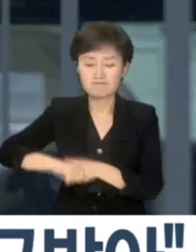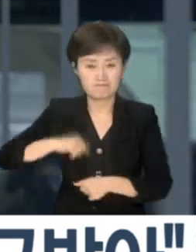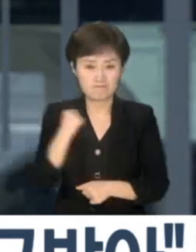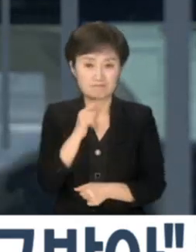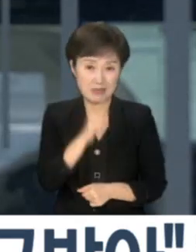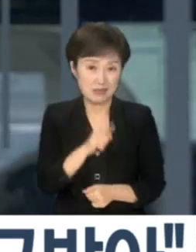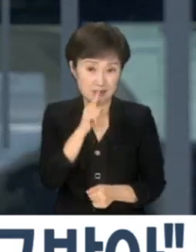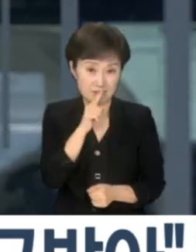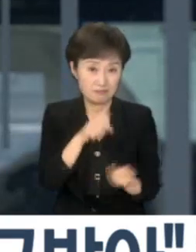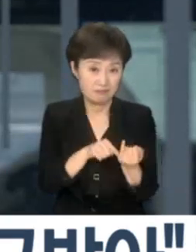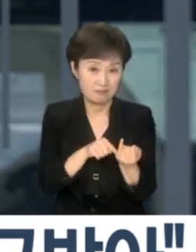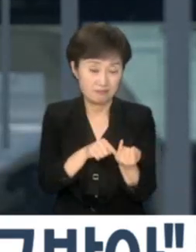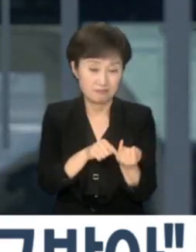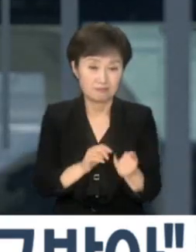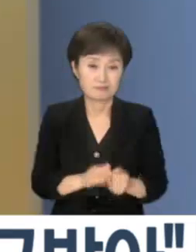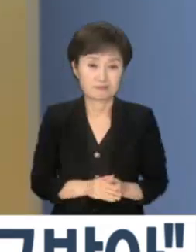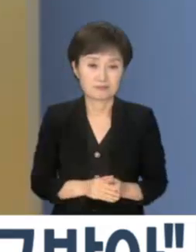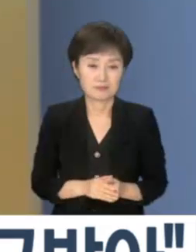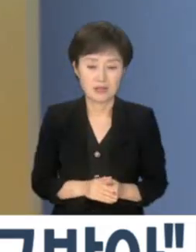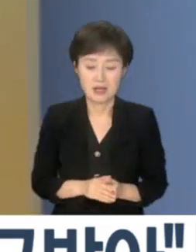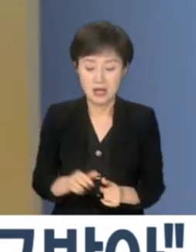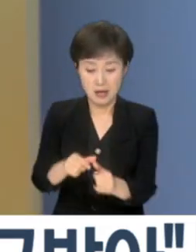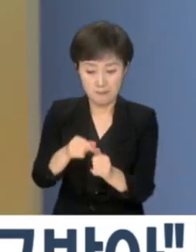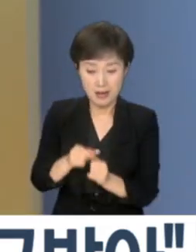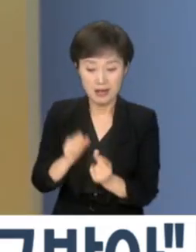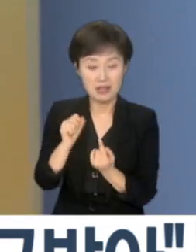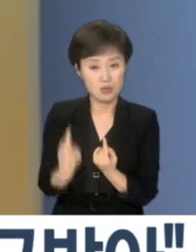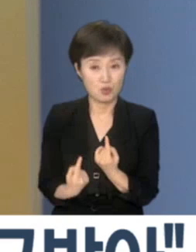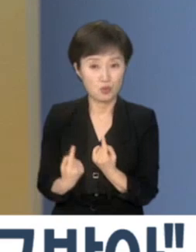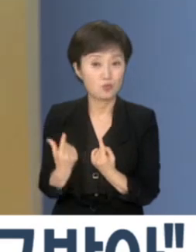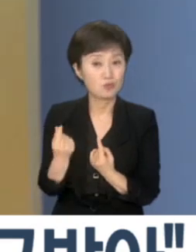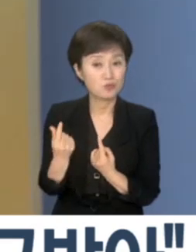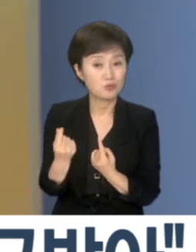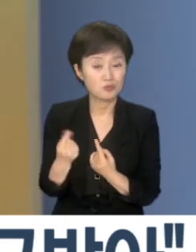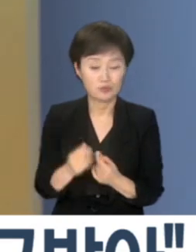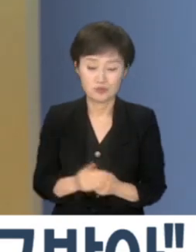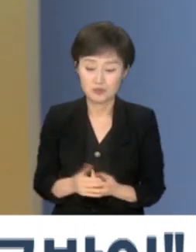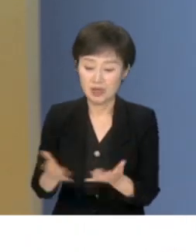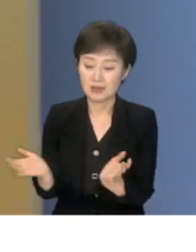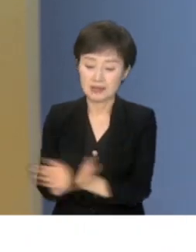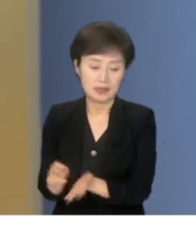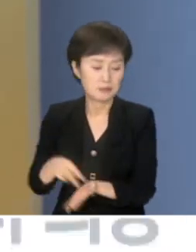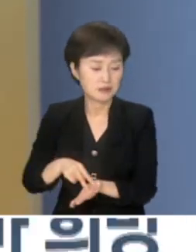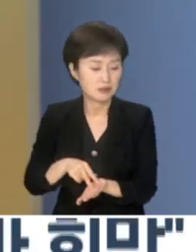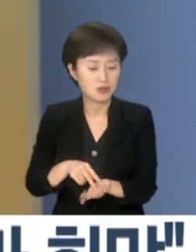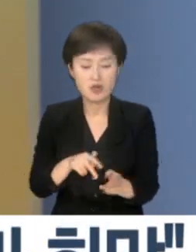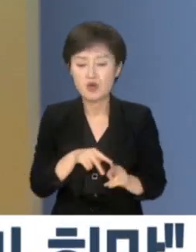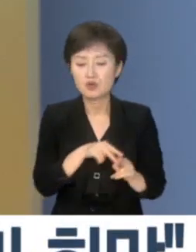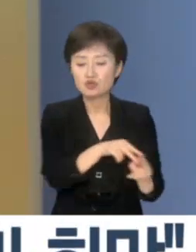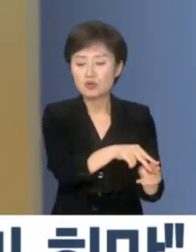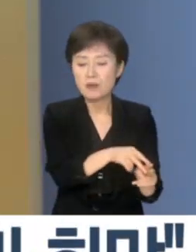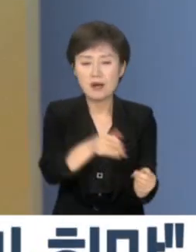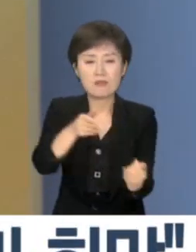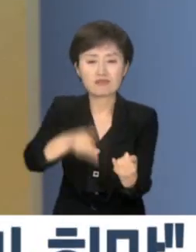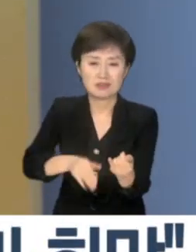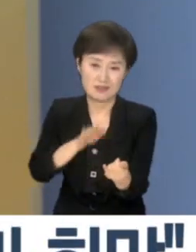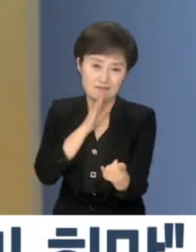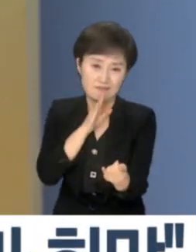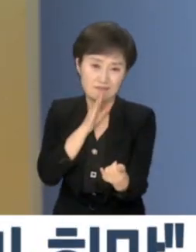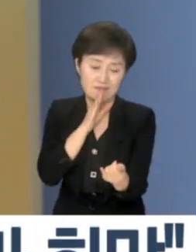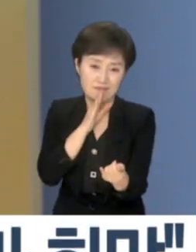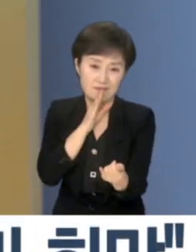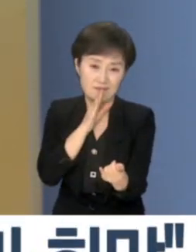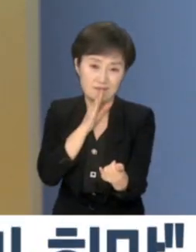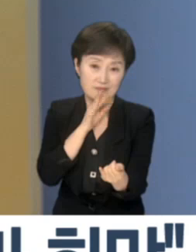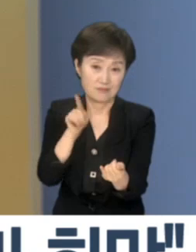이야기를 그렇죠. 했습니다. 그렇죠. 뭐 인재 영입 1호 정도 되면은 당에서는 어디로 좀 가달라고 요청할 수도 있죠. 예. 근데 막상 본인이 지도부는 험지 출마를 시사하지